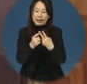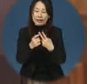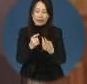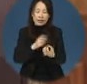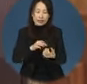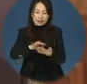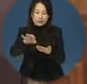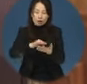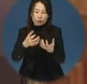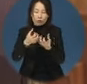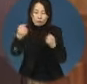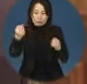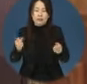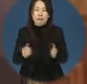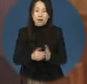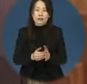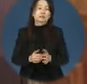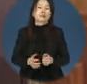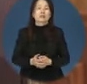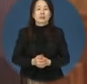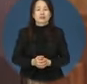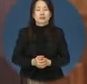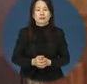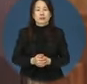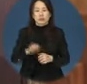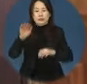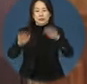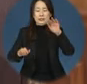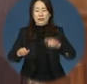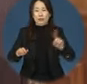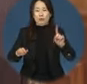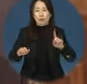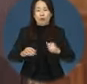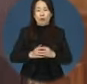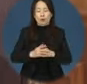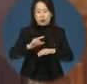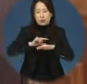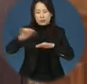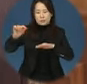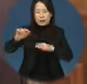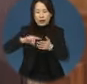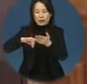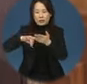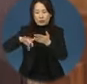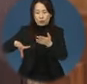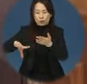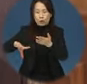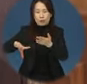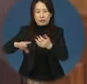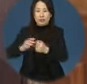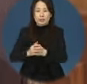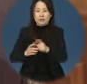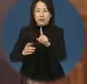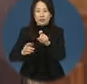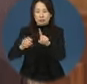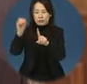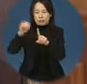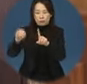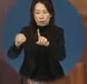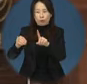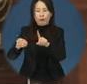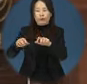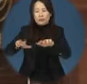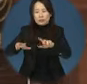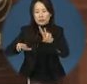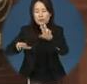그동안 부가가치세 중에서 지방 소비세를 11% 를 하던 것을 인식 5.3% 까지 신장